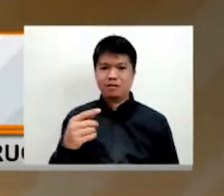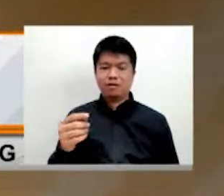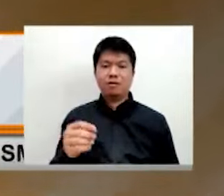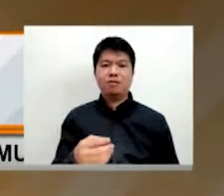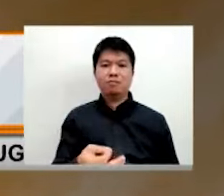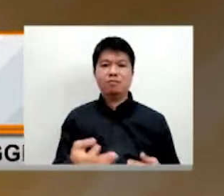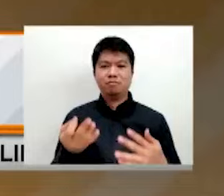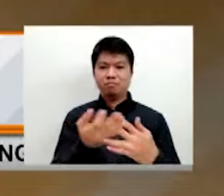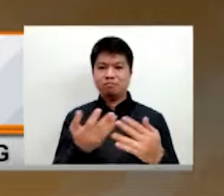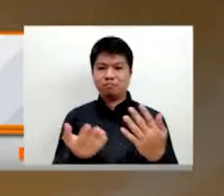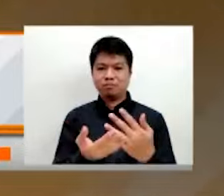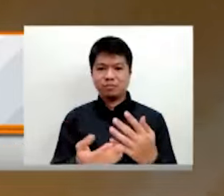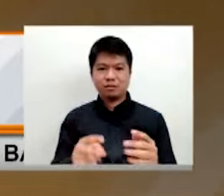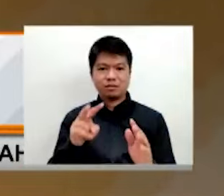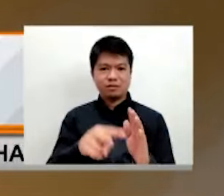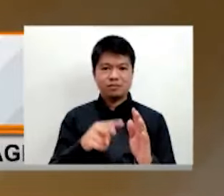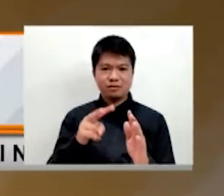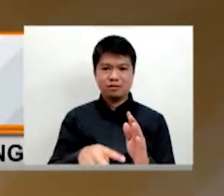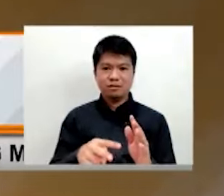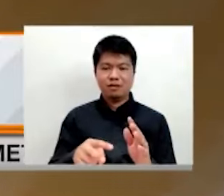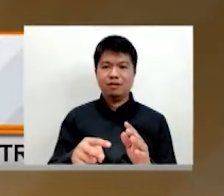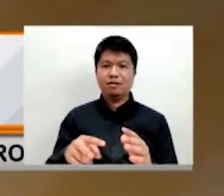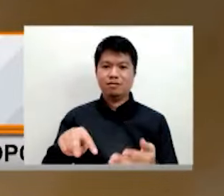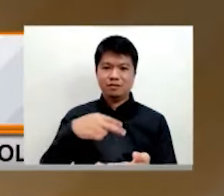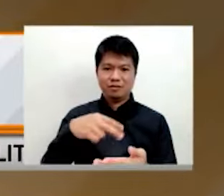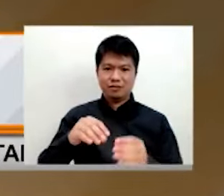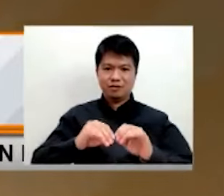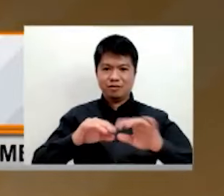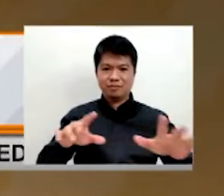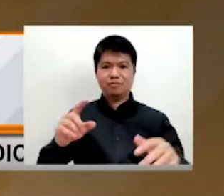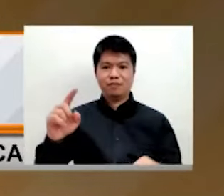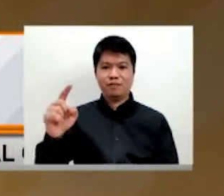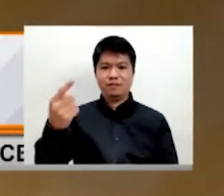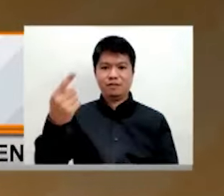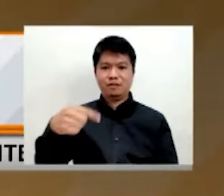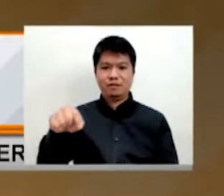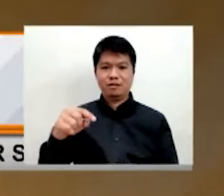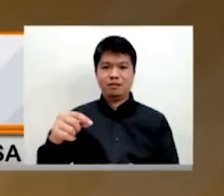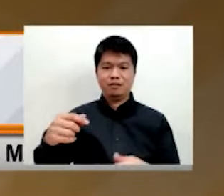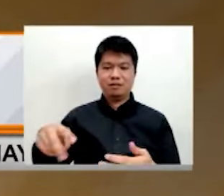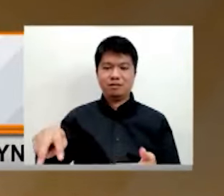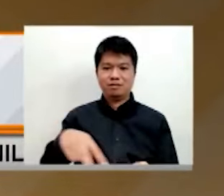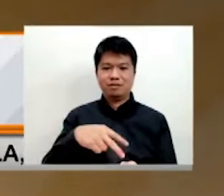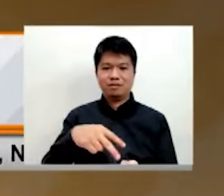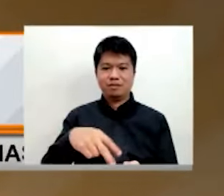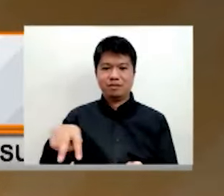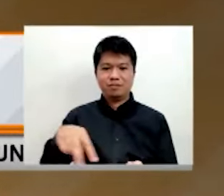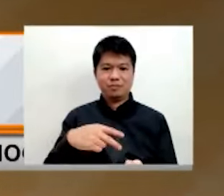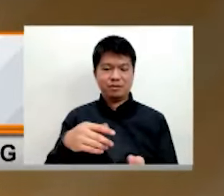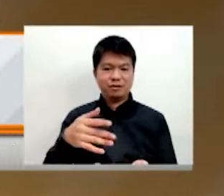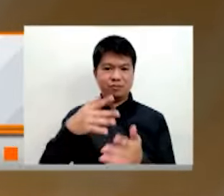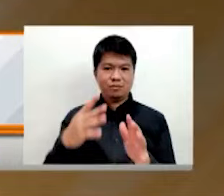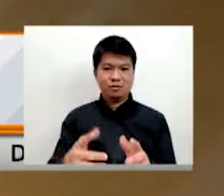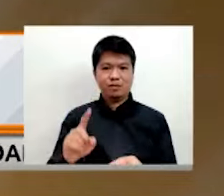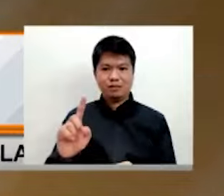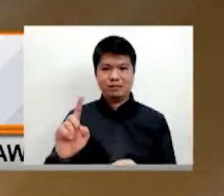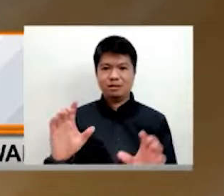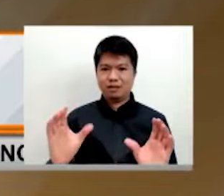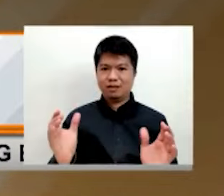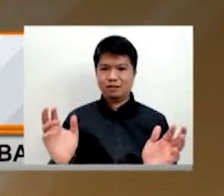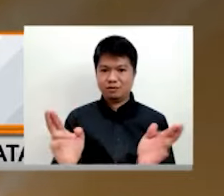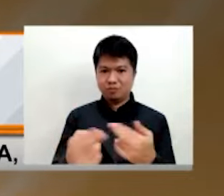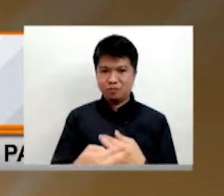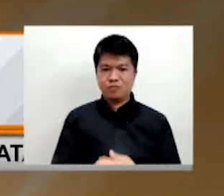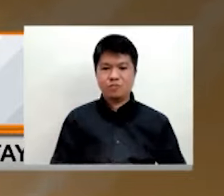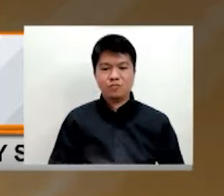videos ng dance trend na yan. Unang pinasikat ang dance moves na yan ng isang estudyante sa isang classroom. O, ito pa. Kala